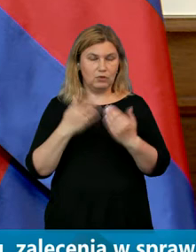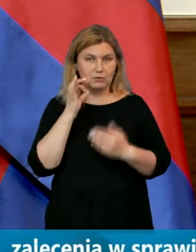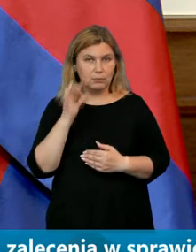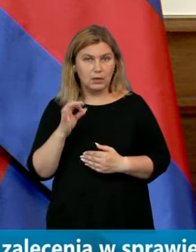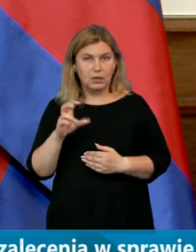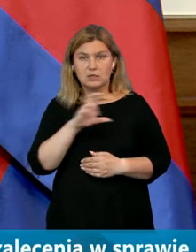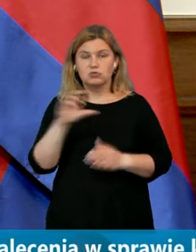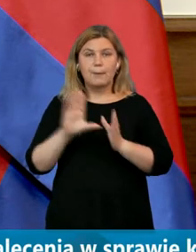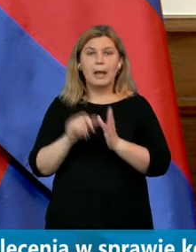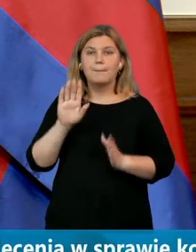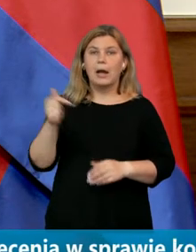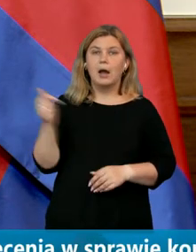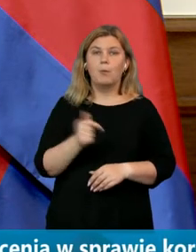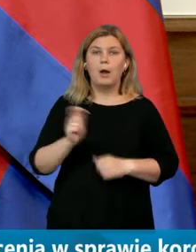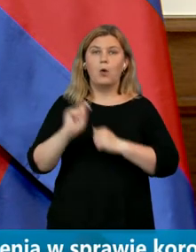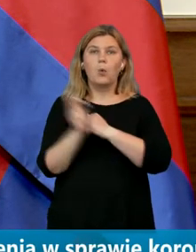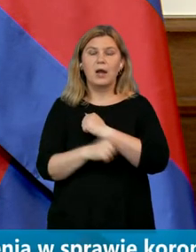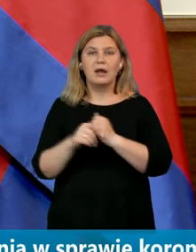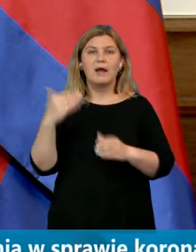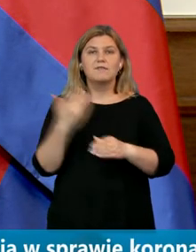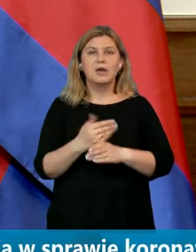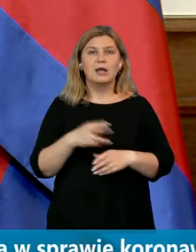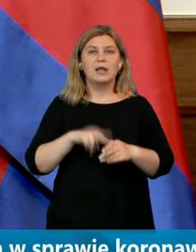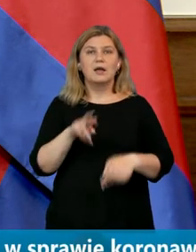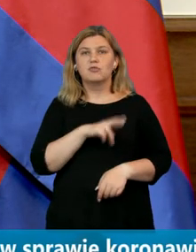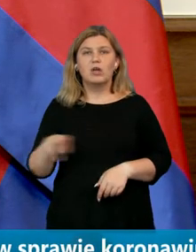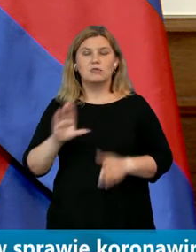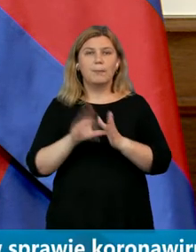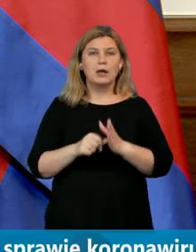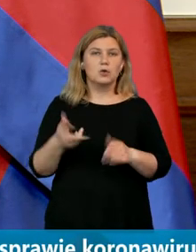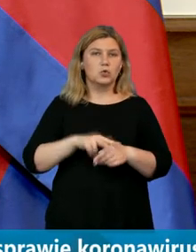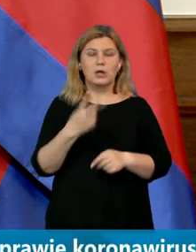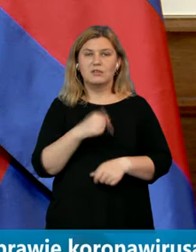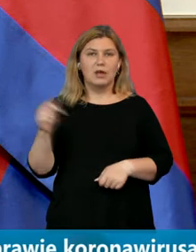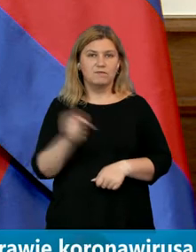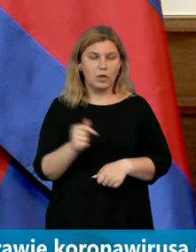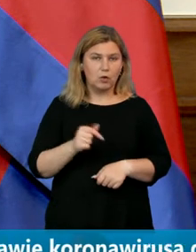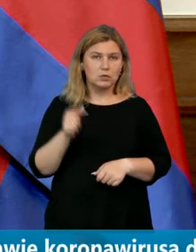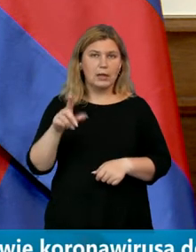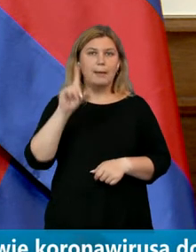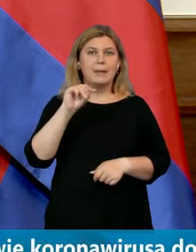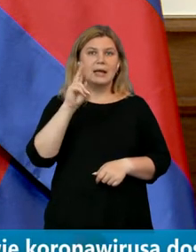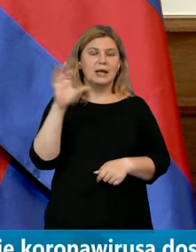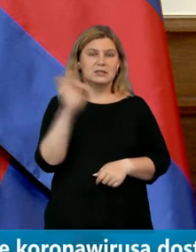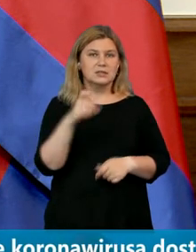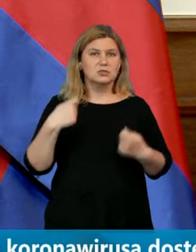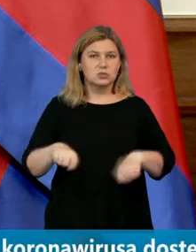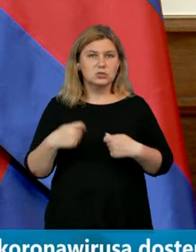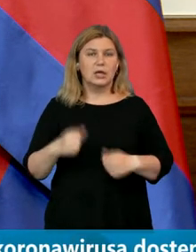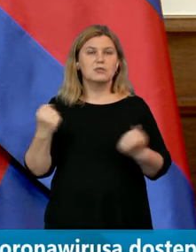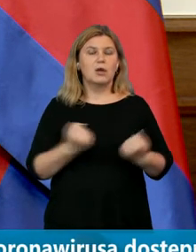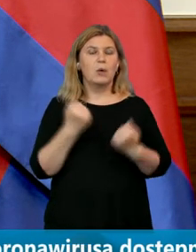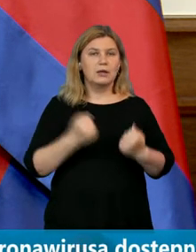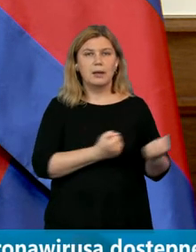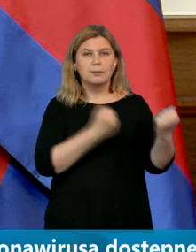Czy miasto ma obowiązek nałożyć sankcje na firmę działającą na rzecz miasta, która nie wykonuje swoich obowiązków na rzecz miasta? Chodzi o PKS Szczecin, działający jako przewoźnik